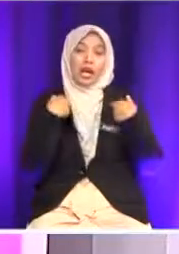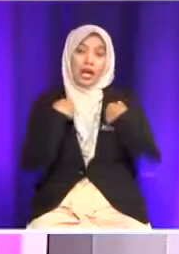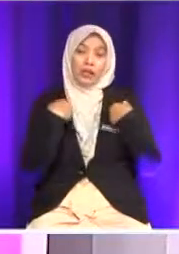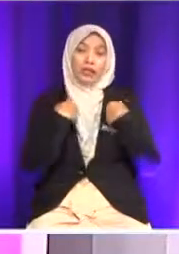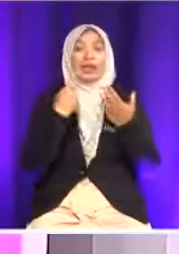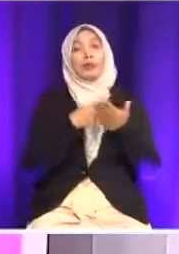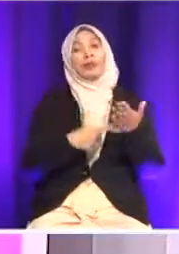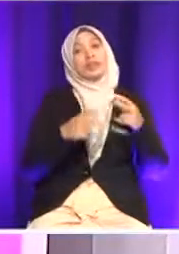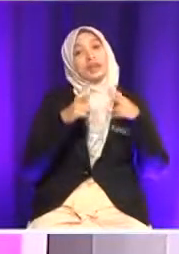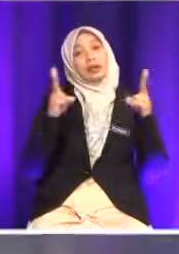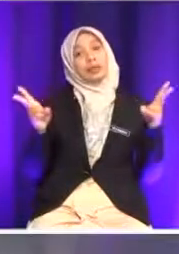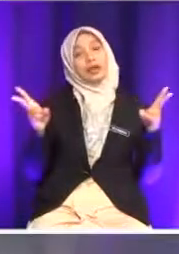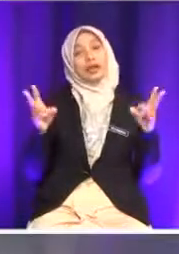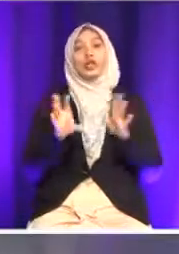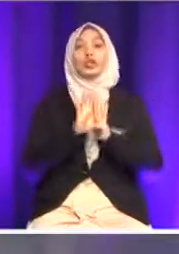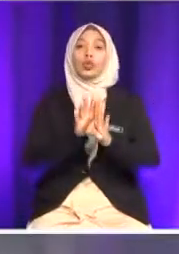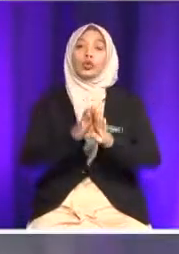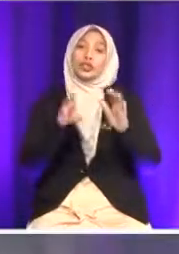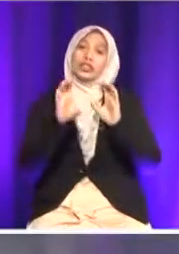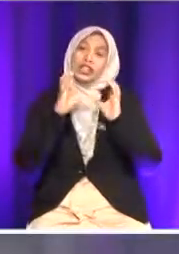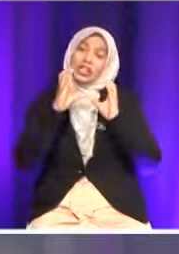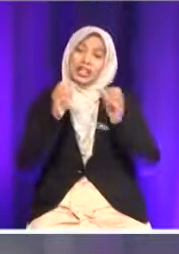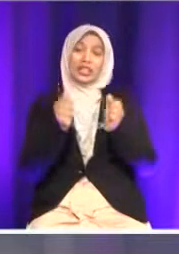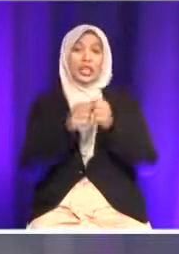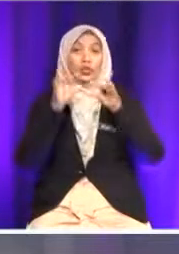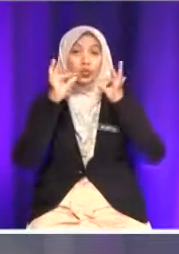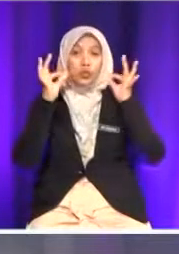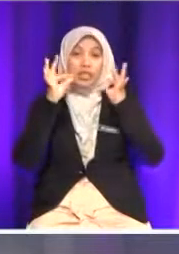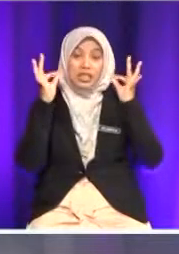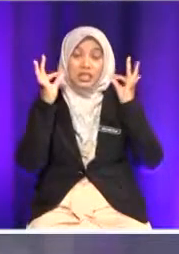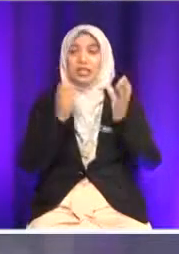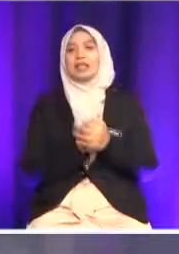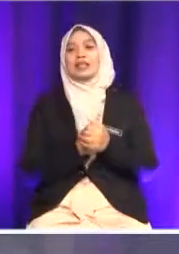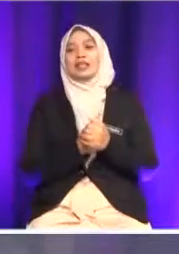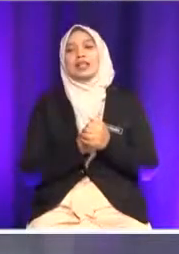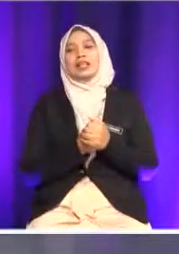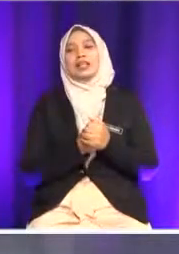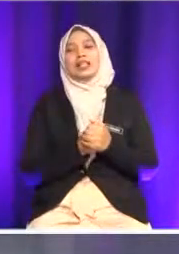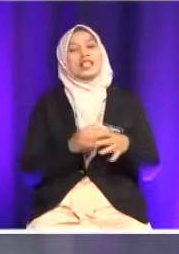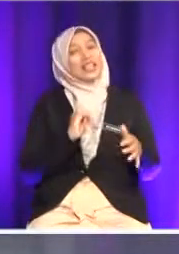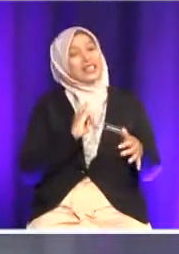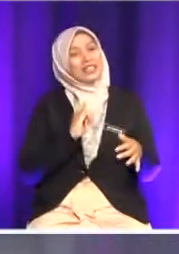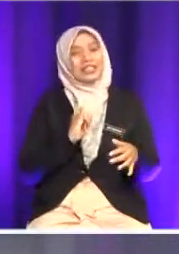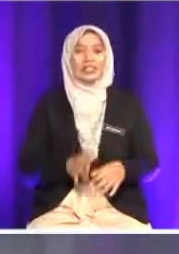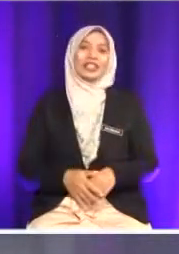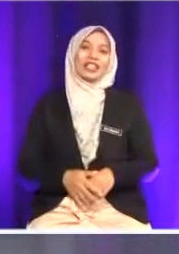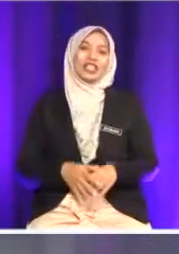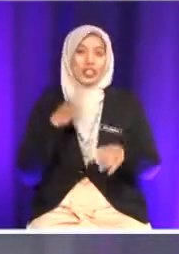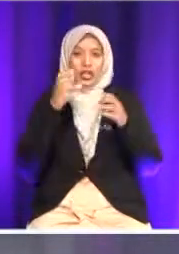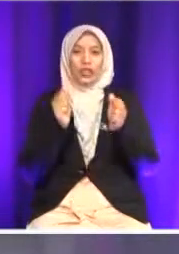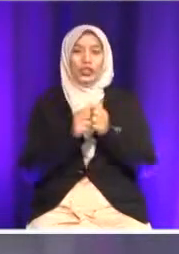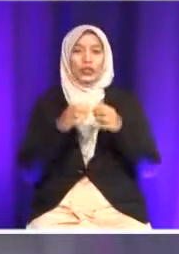kabar itu maksudnya diseleksi bocah enggak dengan hewan itu adalah orang yang saya lihat tuh pagi-pagi kucing lapar